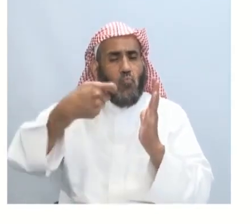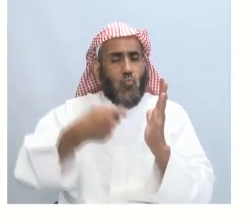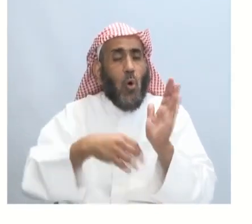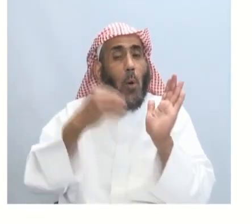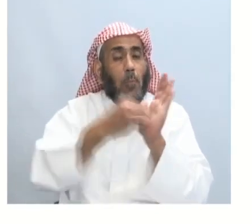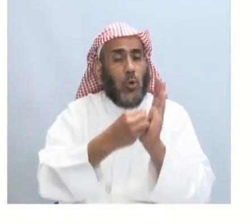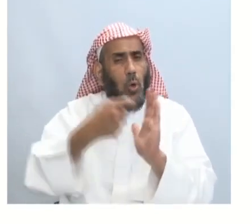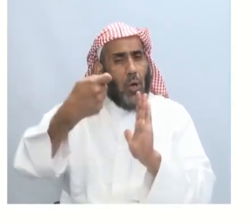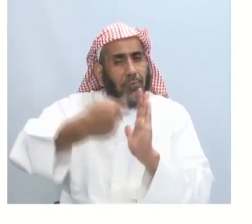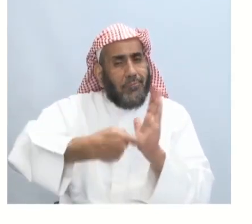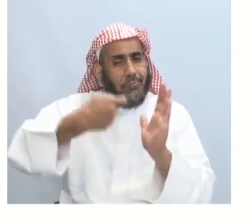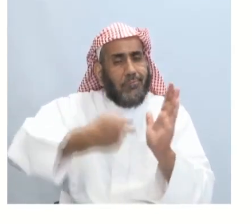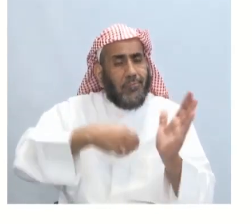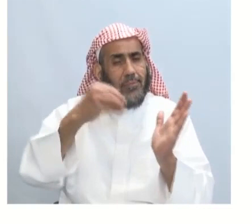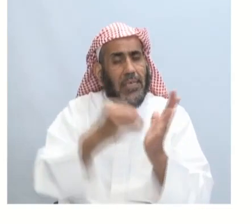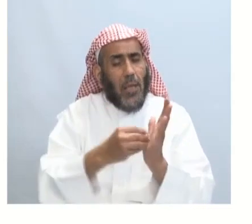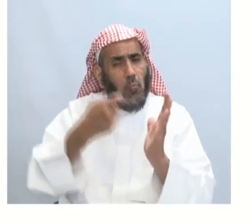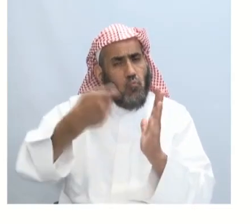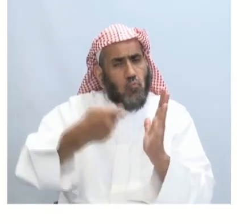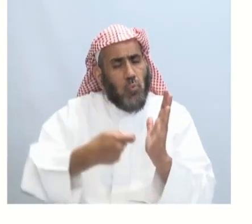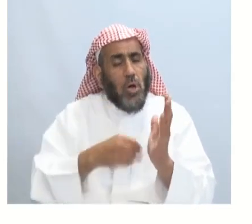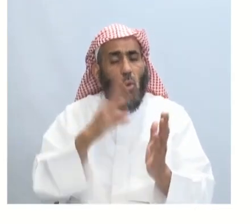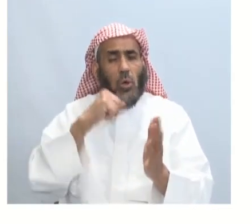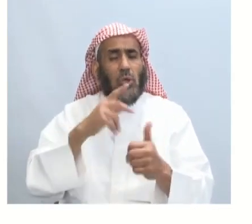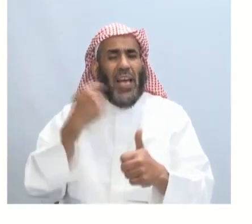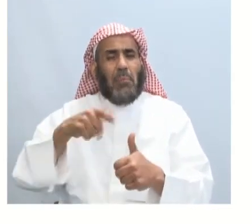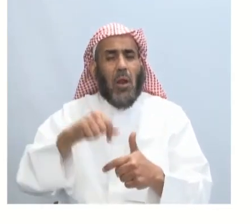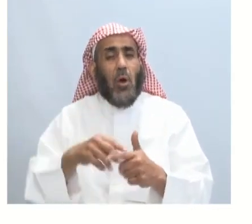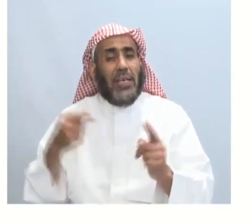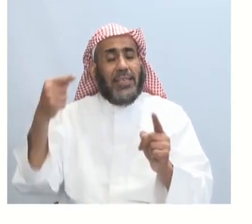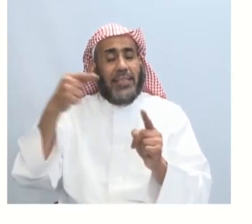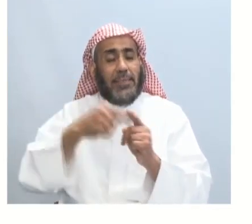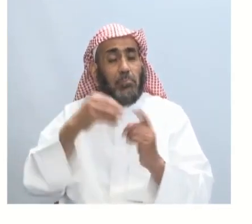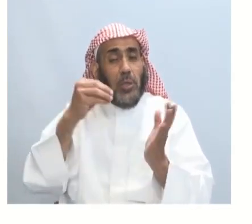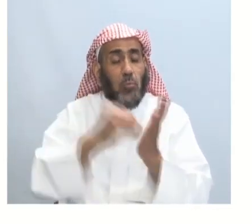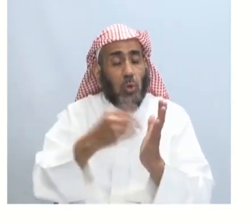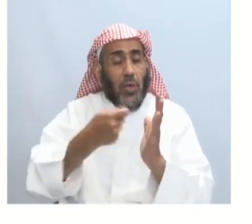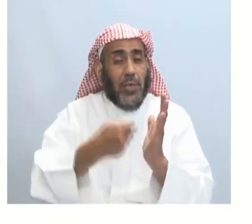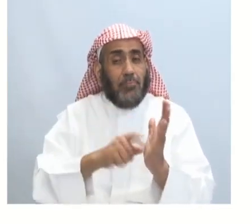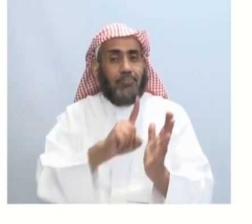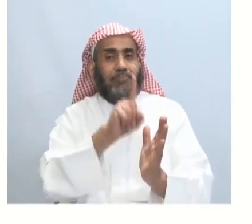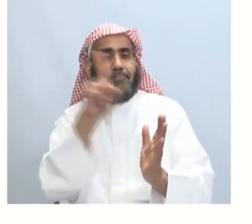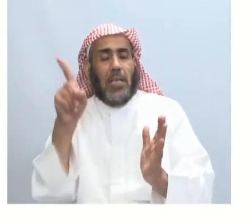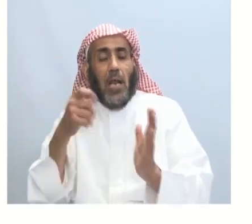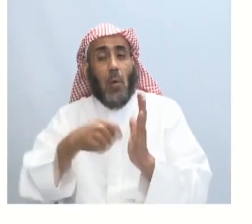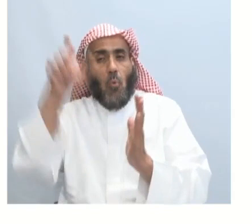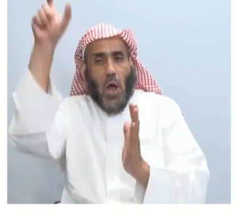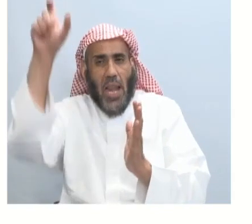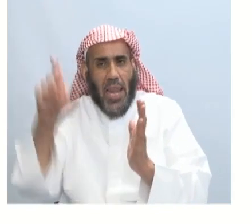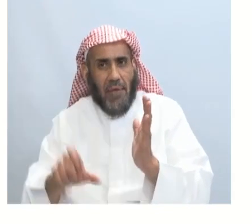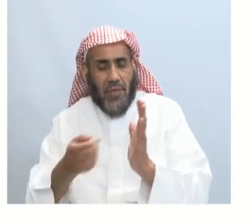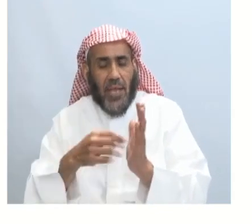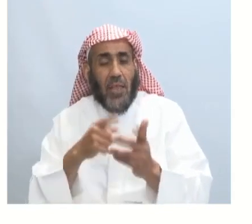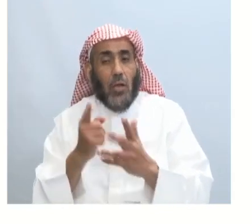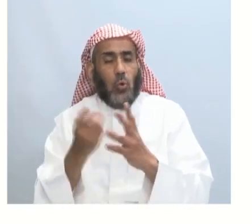محتوى الكتاب والعنصر غير المالي هو نسبه محتوى ذلك الكتاب الى مؤلفه هذا